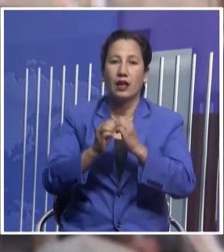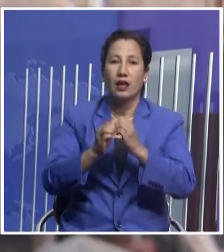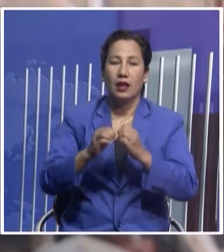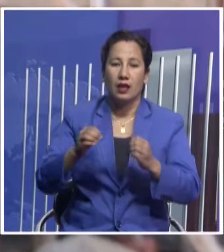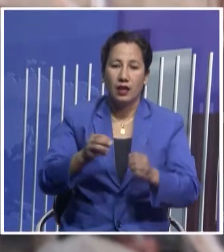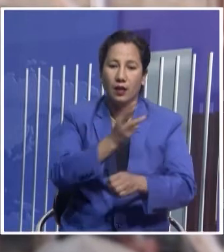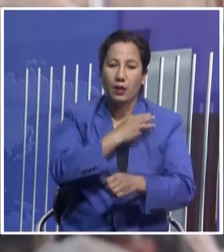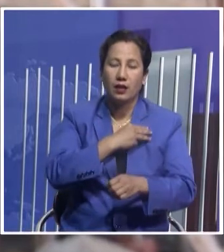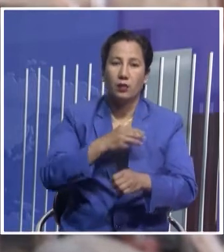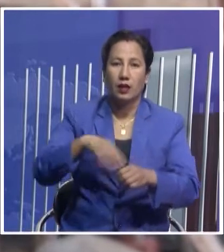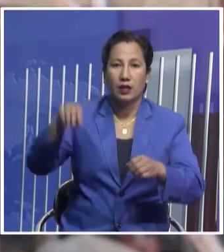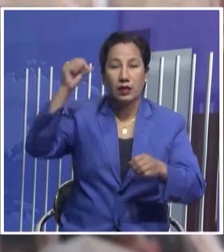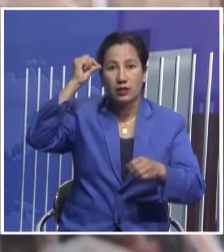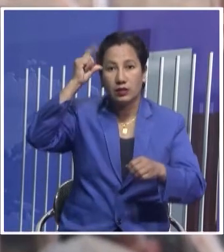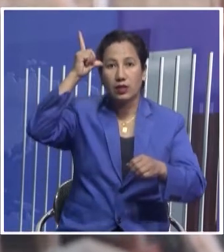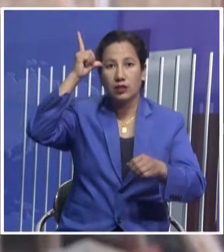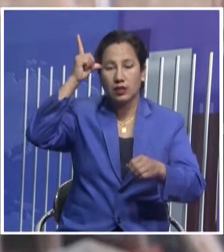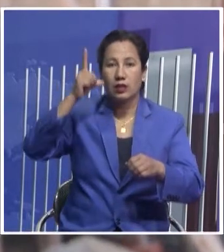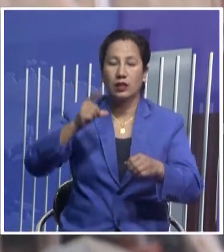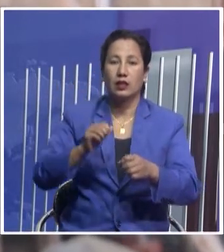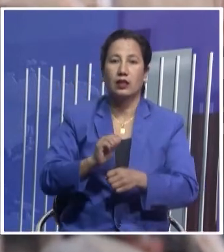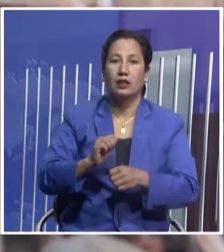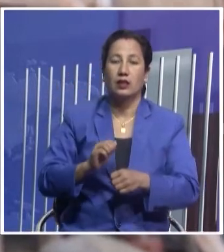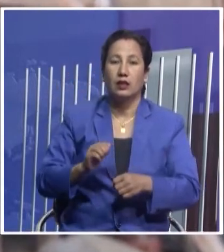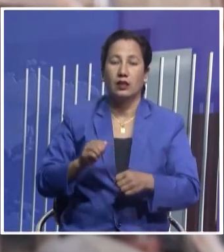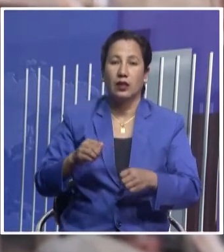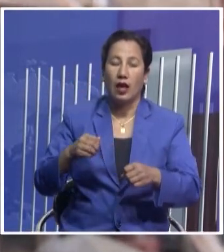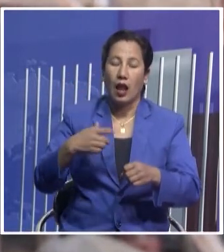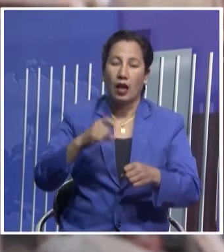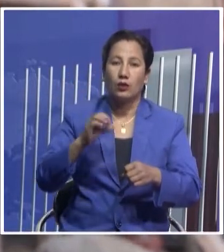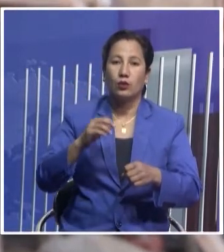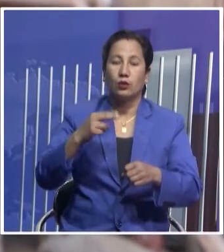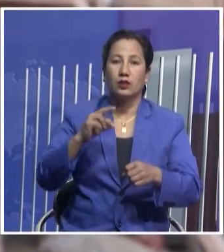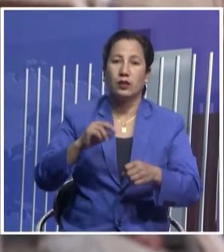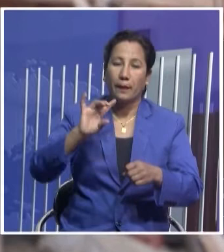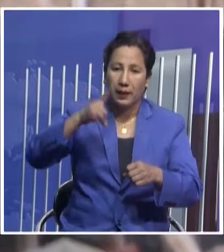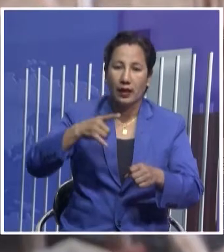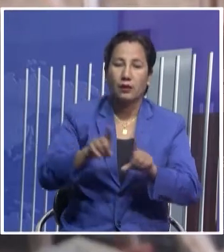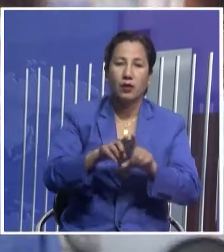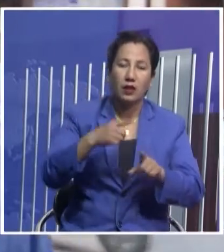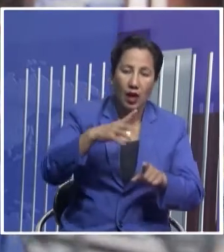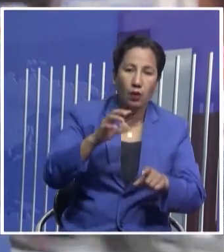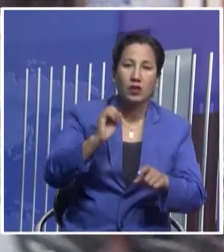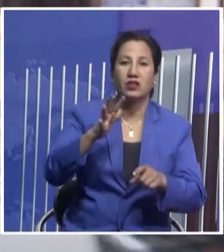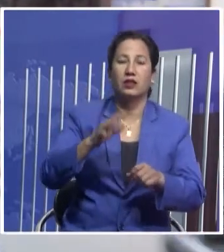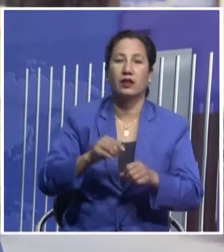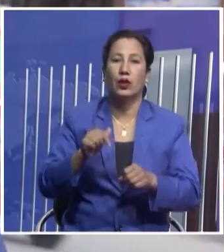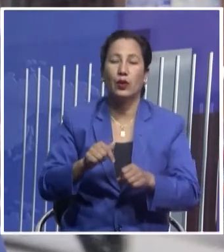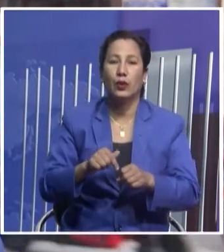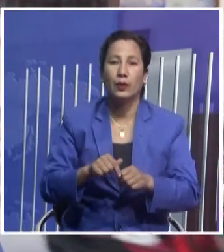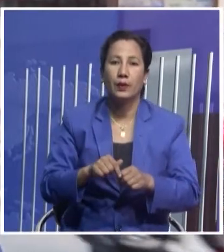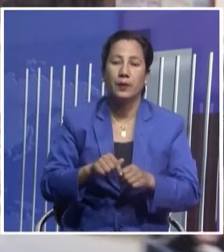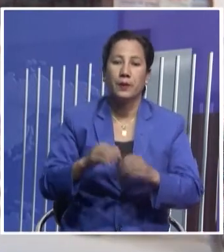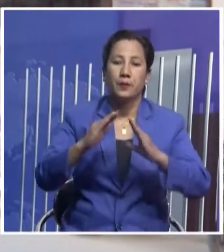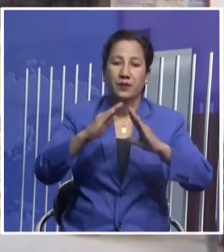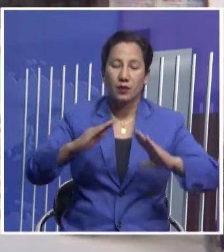एउटा जनचेतना पनि जाग्नुपर्छ। परिसकेपछि फेरि पनि नआउला भन्न सकिँदैन। यो